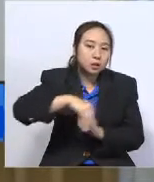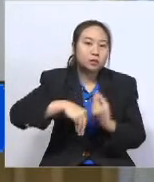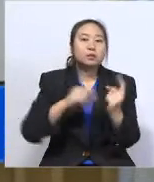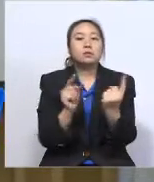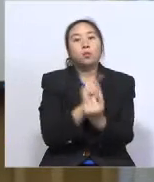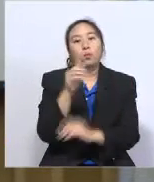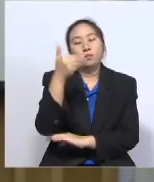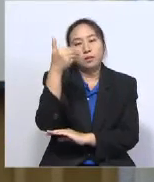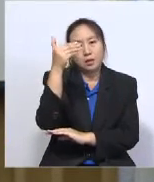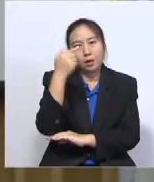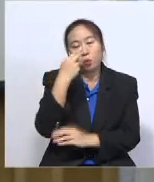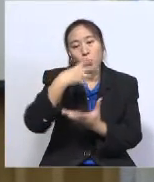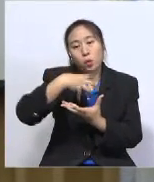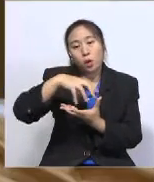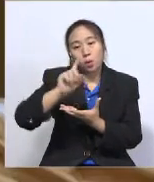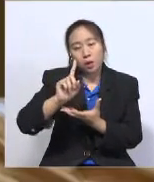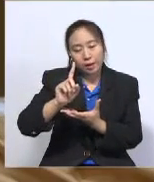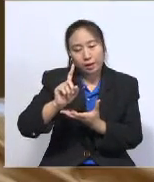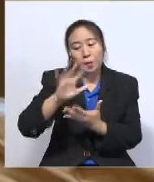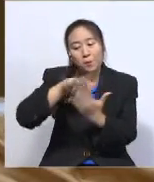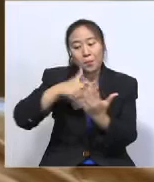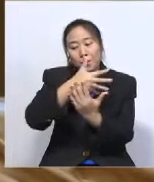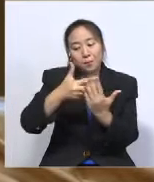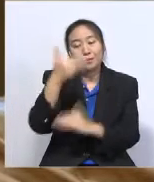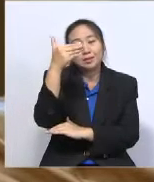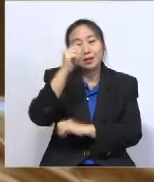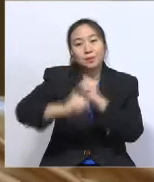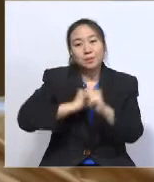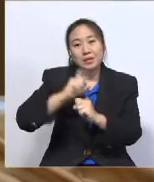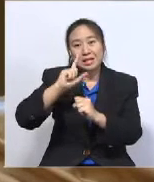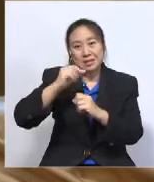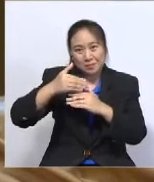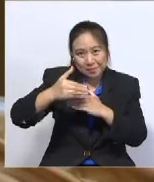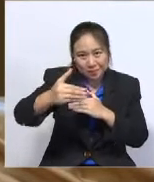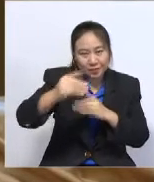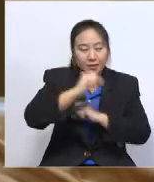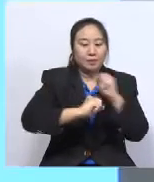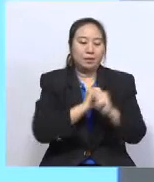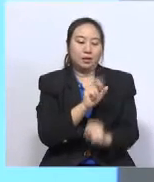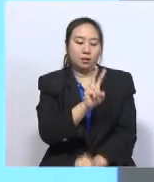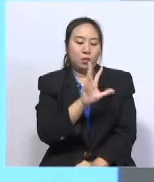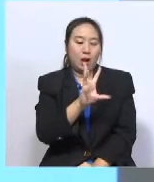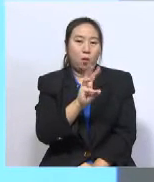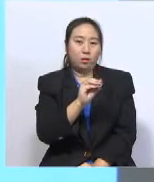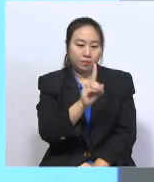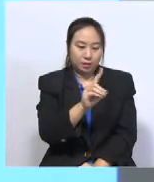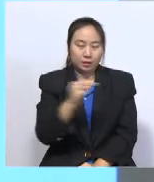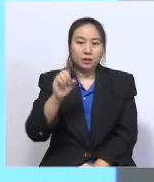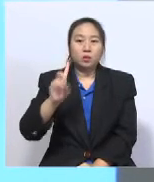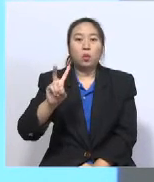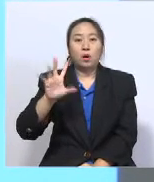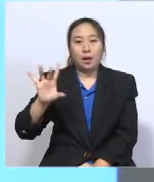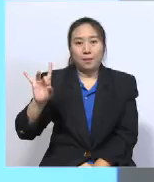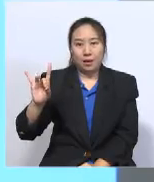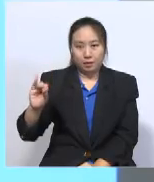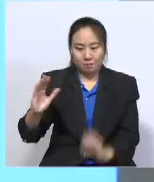คมแห่งชาตินะครับได้พูดถึงภาพรวมของยุทธศาสตร์ชาติ20ปีก็คือระหว่างปีพุทธศักราช2561ถึง2580นะ